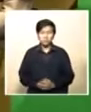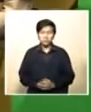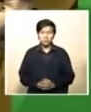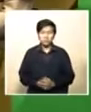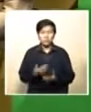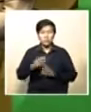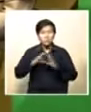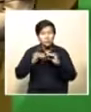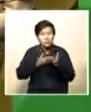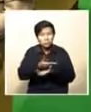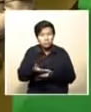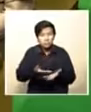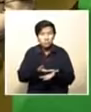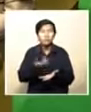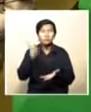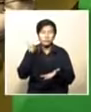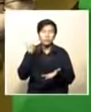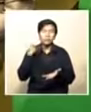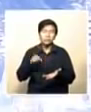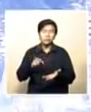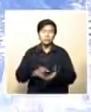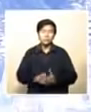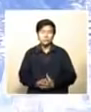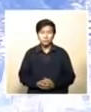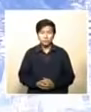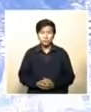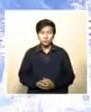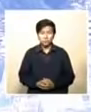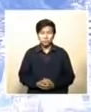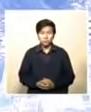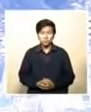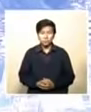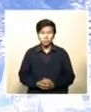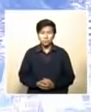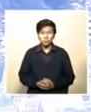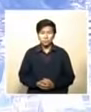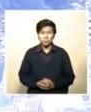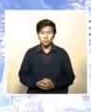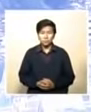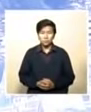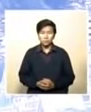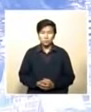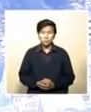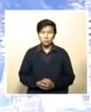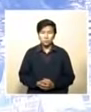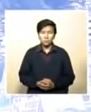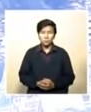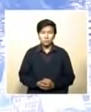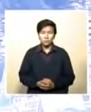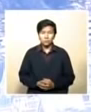การนำเอายาก็ดีเครื่องมือเครื่องใช้เวชภัณฑ์เครื่องตรวจ เข้าม